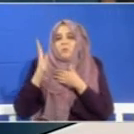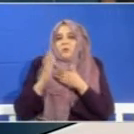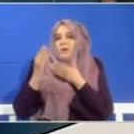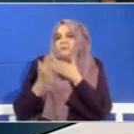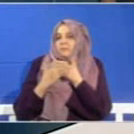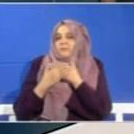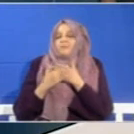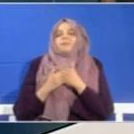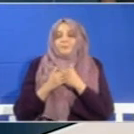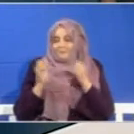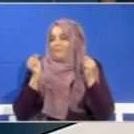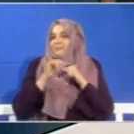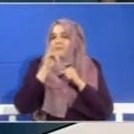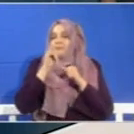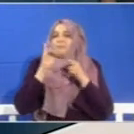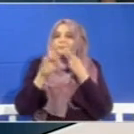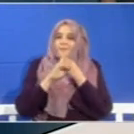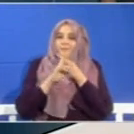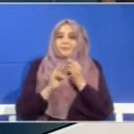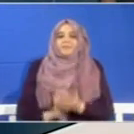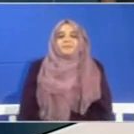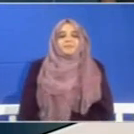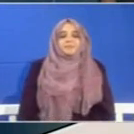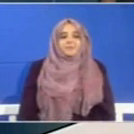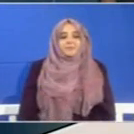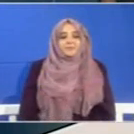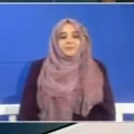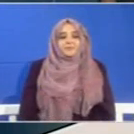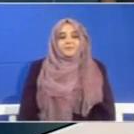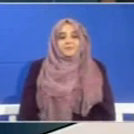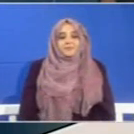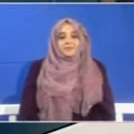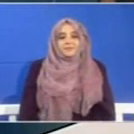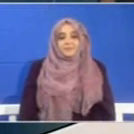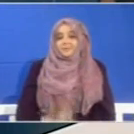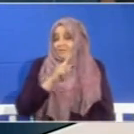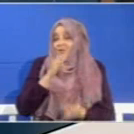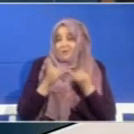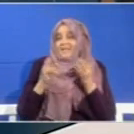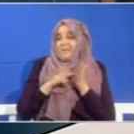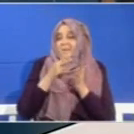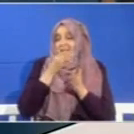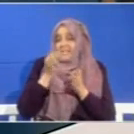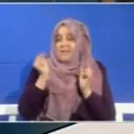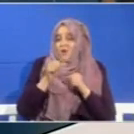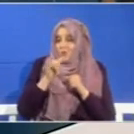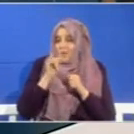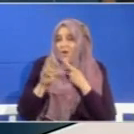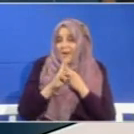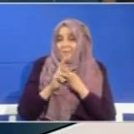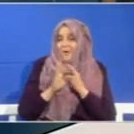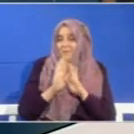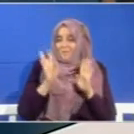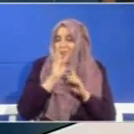الموضوع الشيخ باذن الله، يفصل لك في الموضوع ان شاء الله. نعم يفصل في الموضوع الشيخ، راح يجاوبك بعد قليل، تبقى معنا في